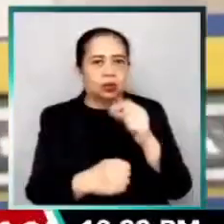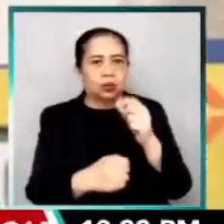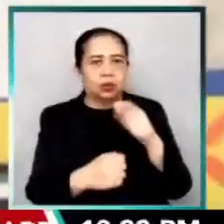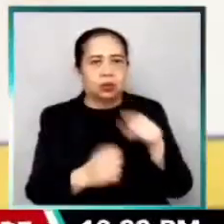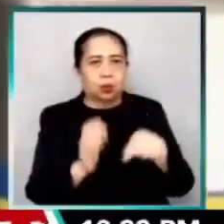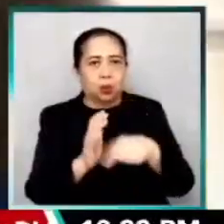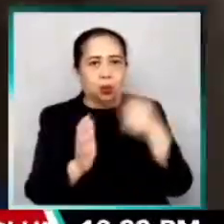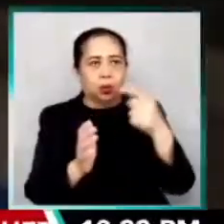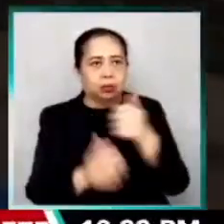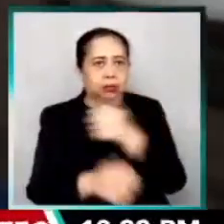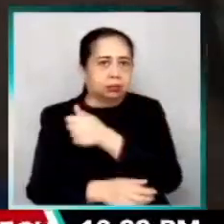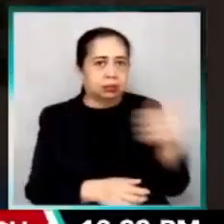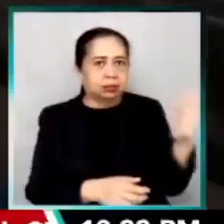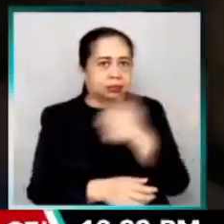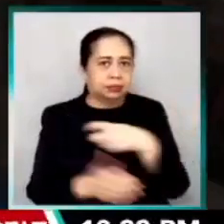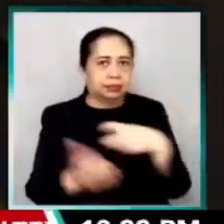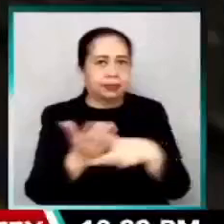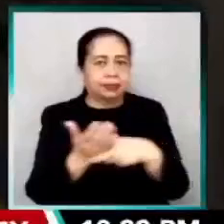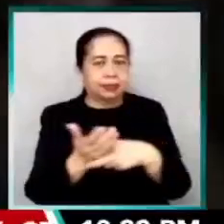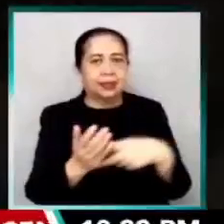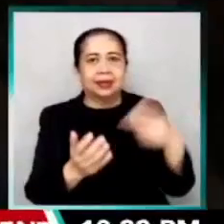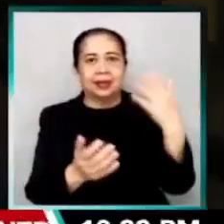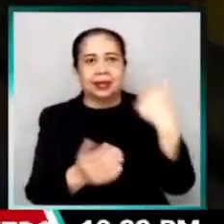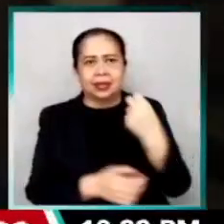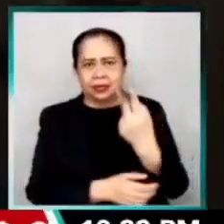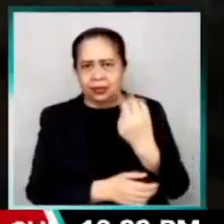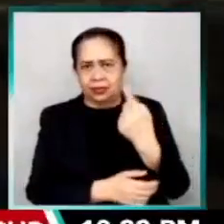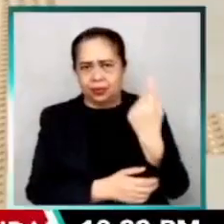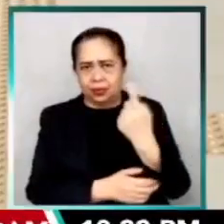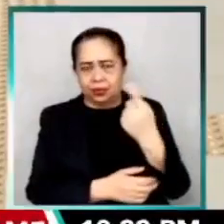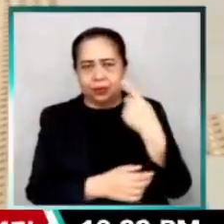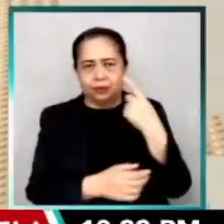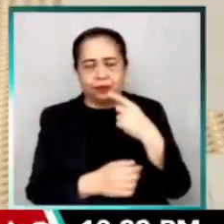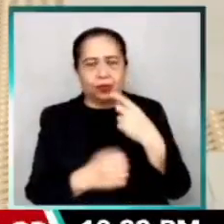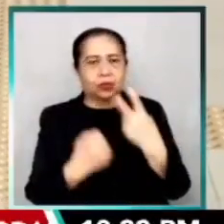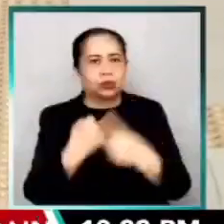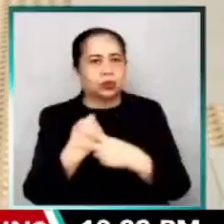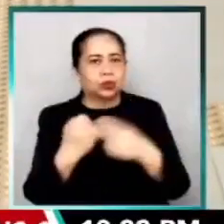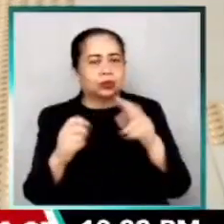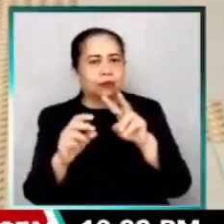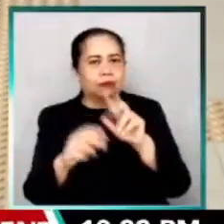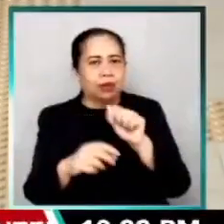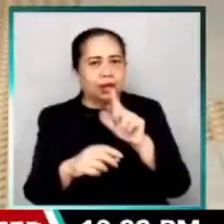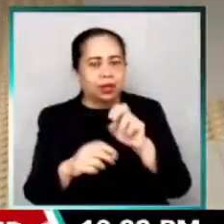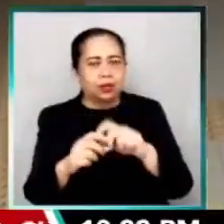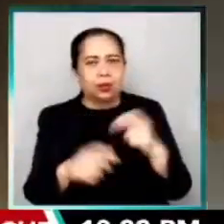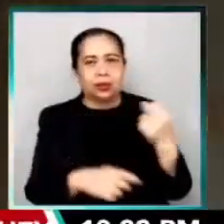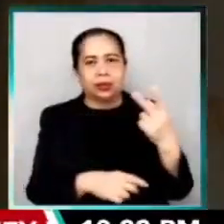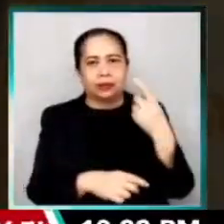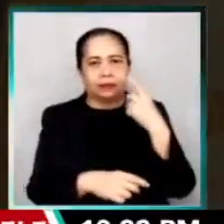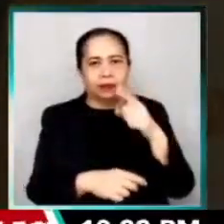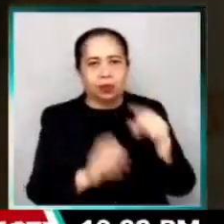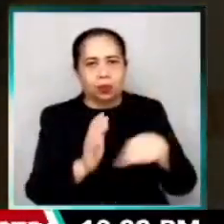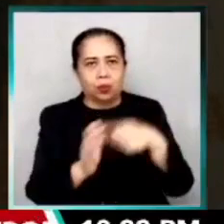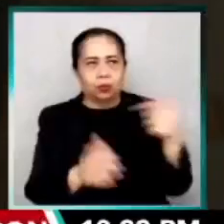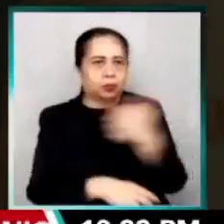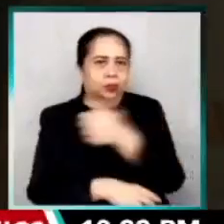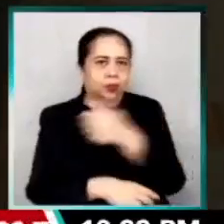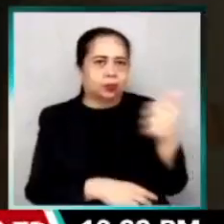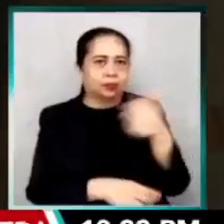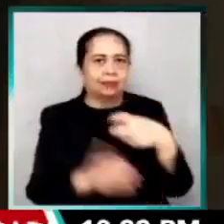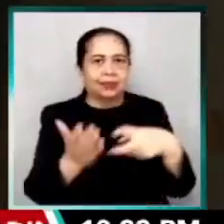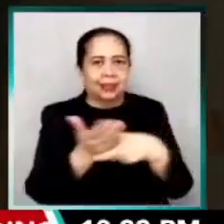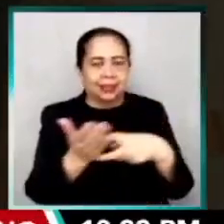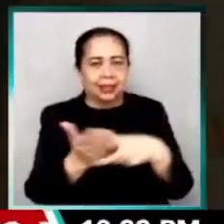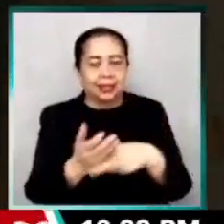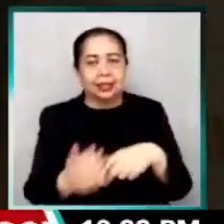ticket. Mula yan sa dating 13 pesos para sa stored value at 15 pesos para sa single journey ticket. Sa LRT